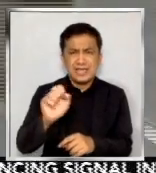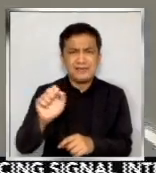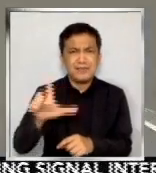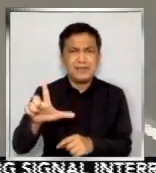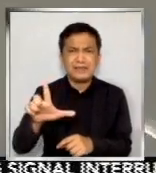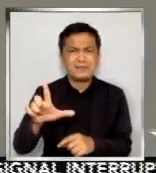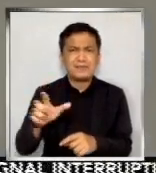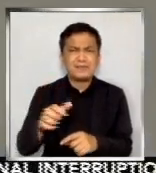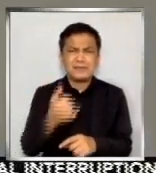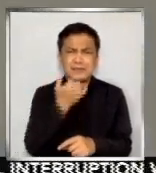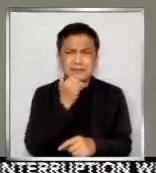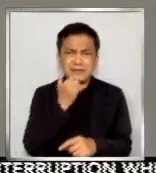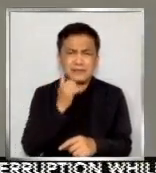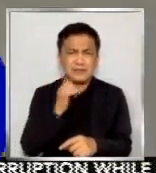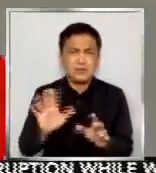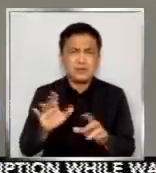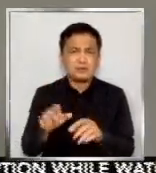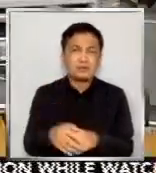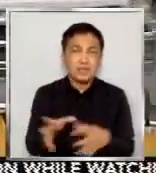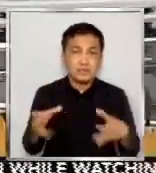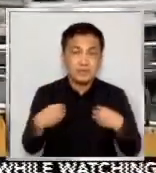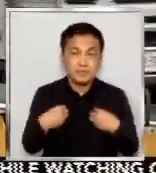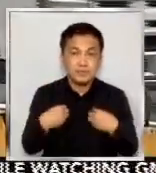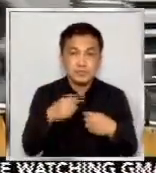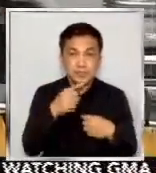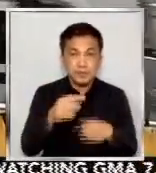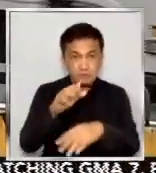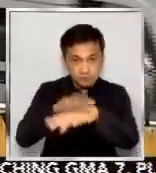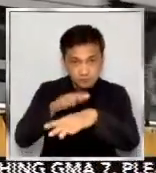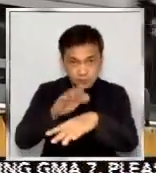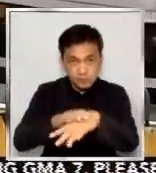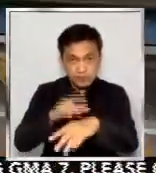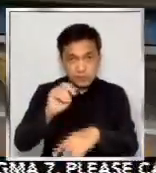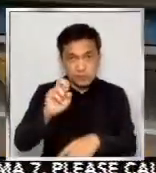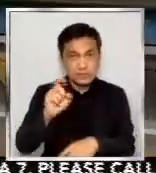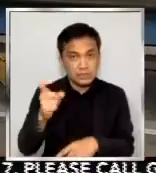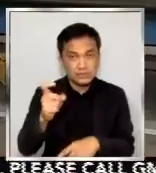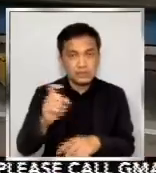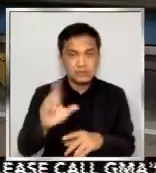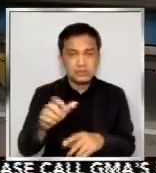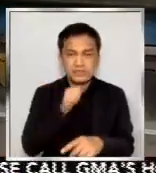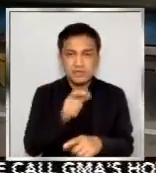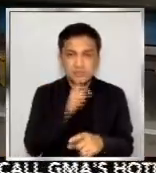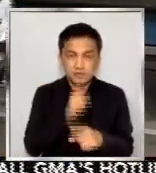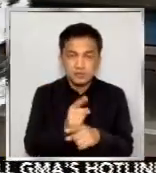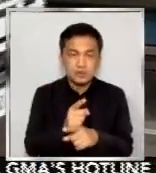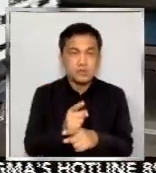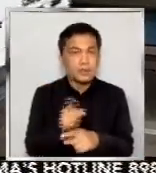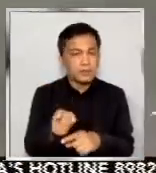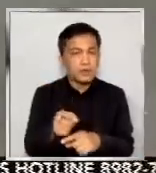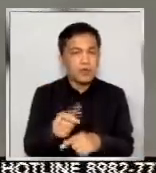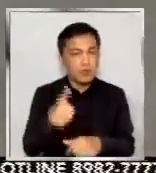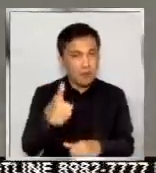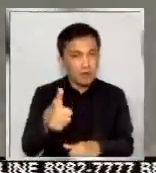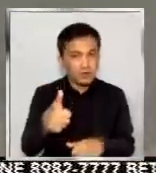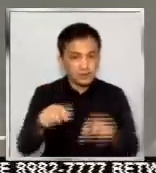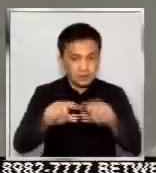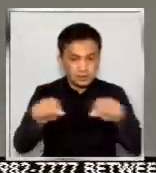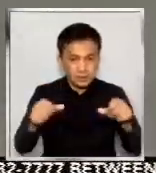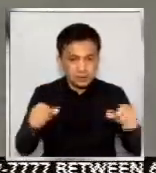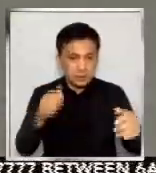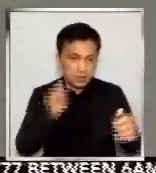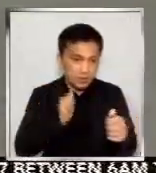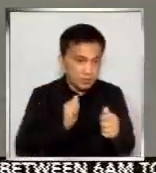concert. Paalala pa ng pamunuan ng NLEX, hindi magagarantiya na gagana ang sticker pagdaan sa toll plaza kung galing ito